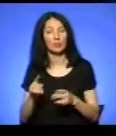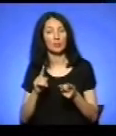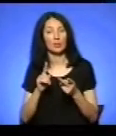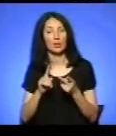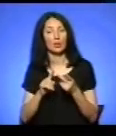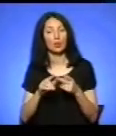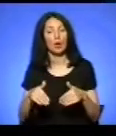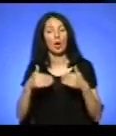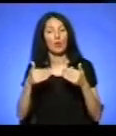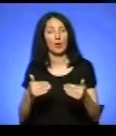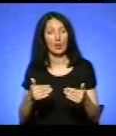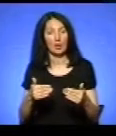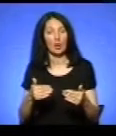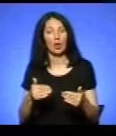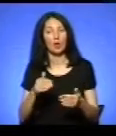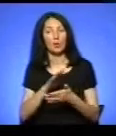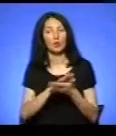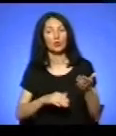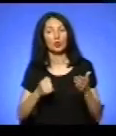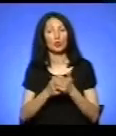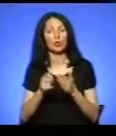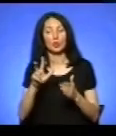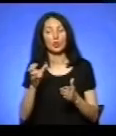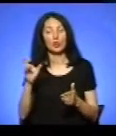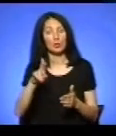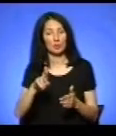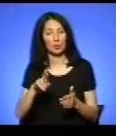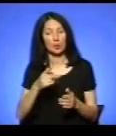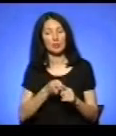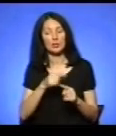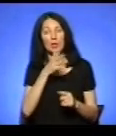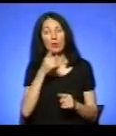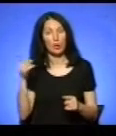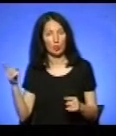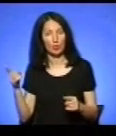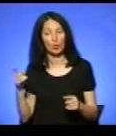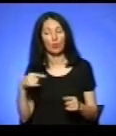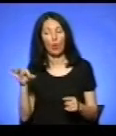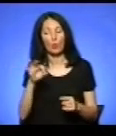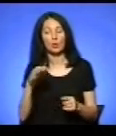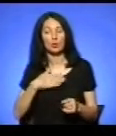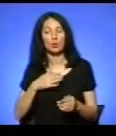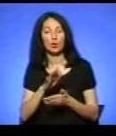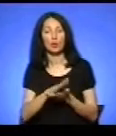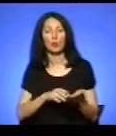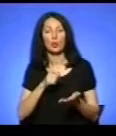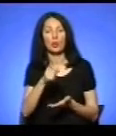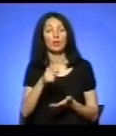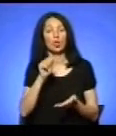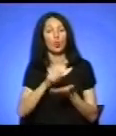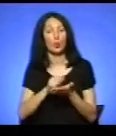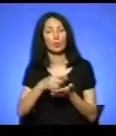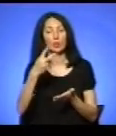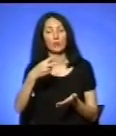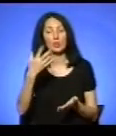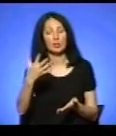Так звана друга хвиля, вона тривала до 3 серпня. За цей період з області нашої подали 25 закладів, подали документи